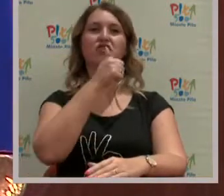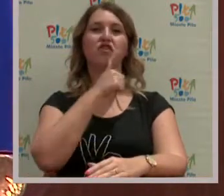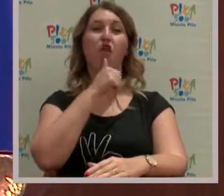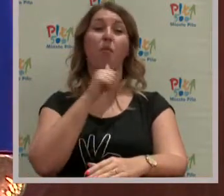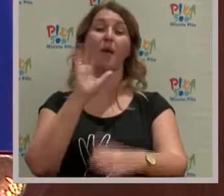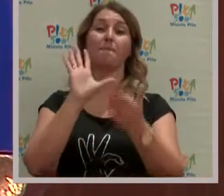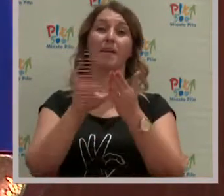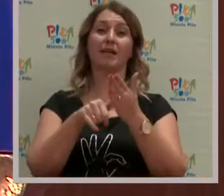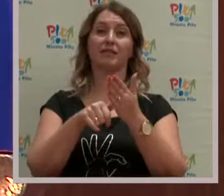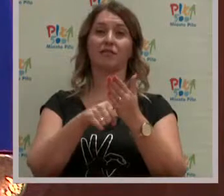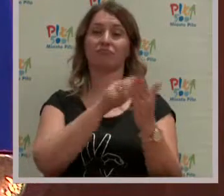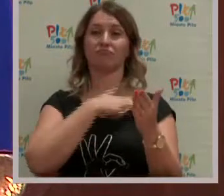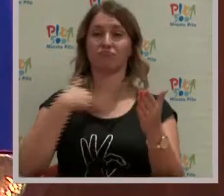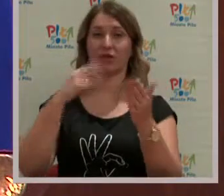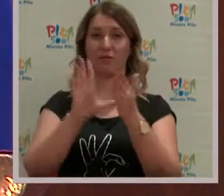smogiem.